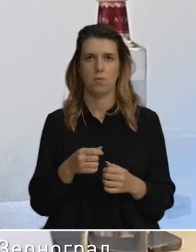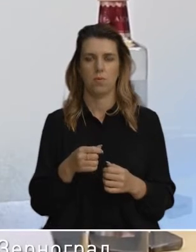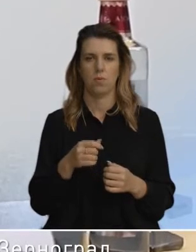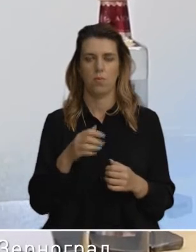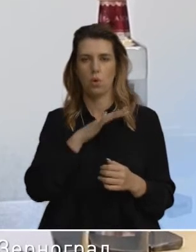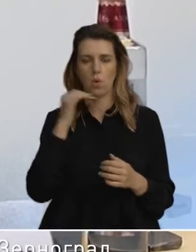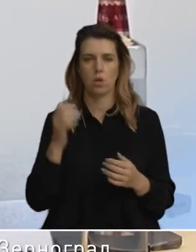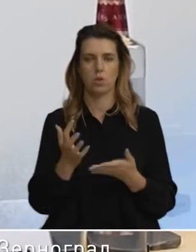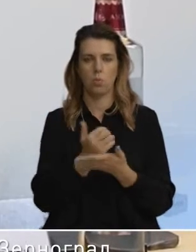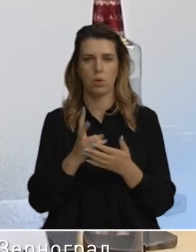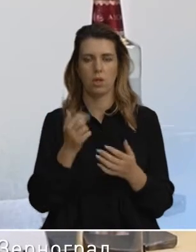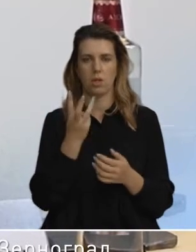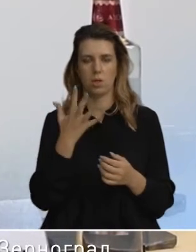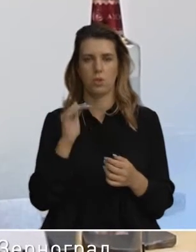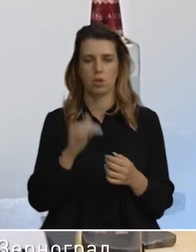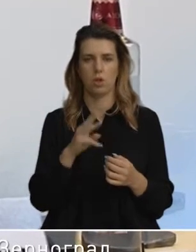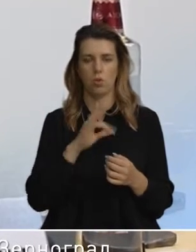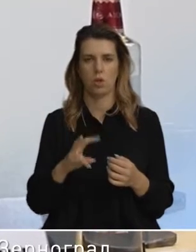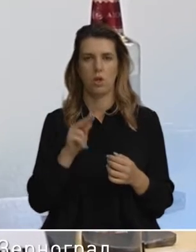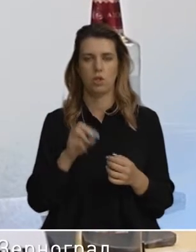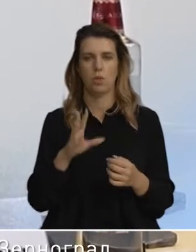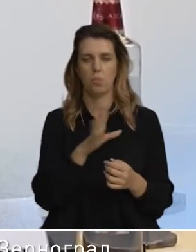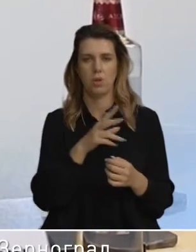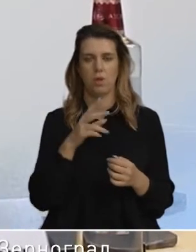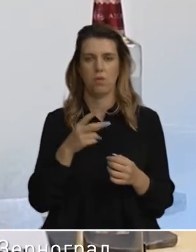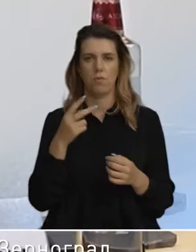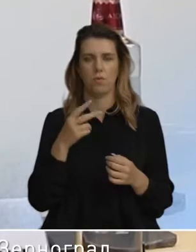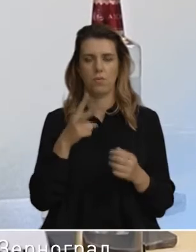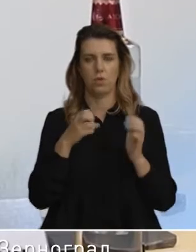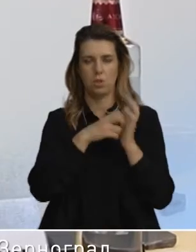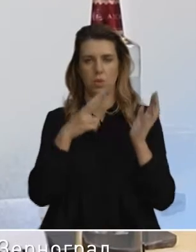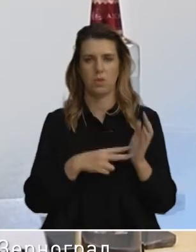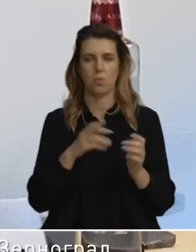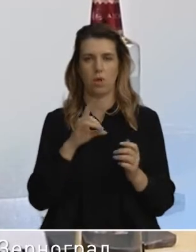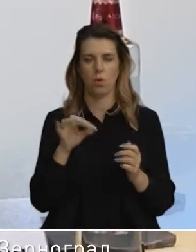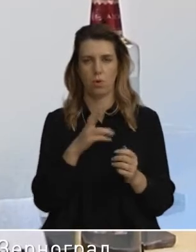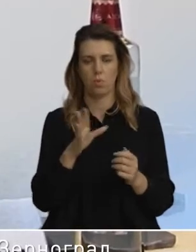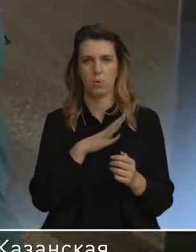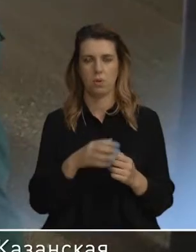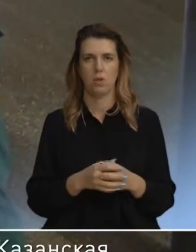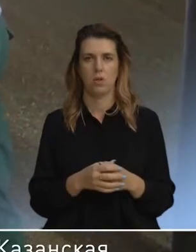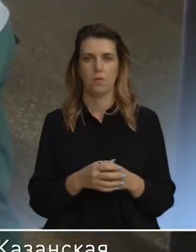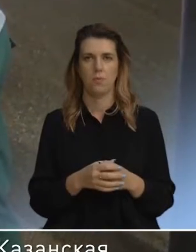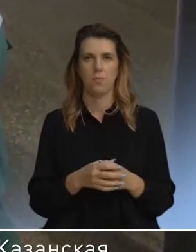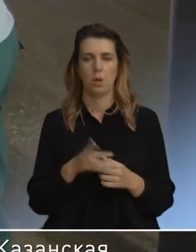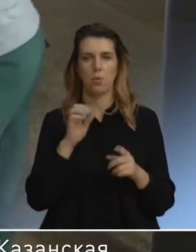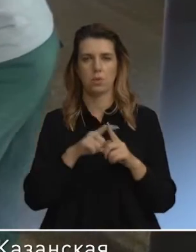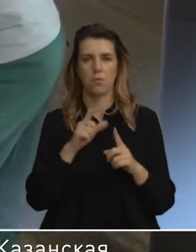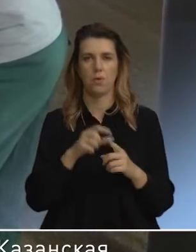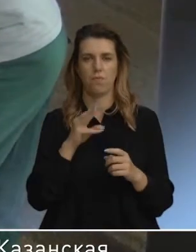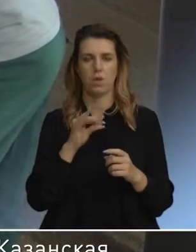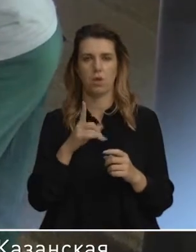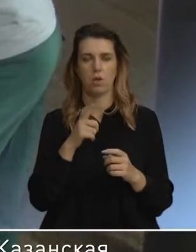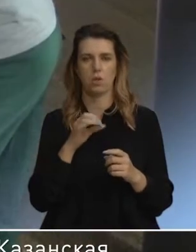валовый сбор у нас больше на 35 тысяч тонн, чем был в 2017 рекордном году. По словам